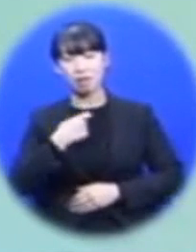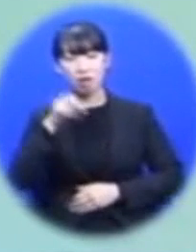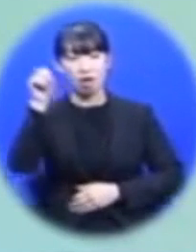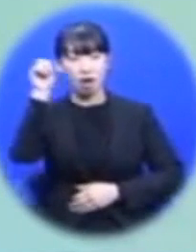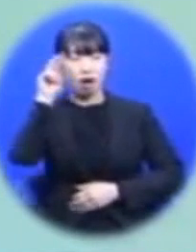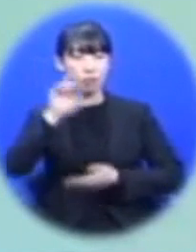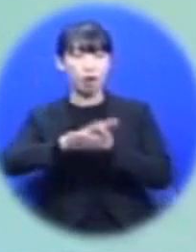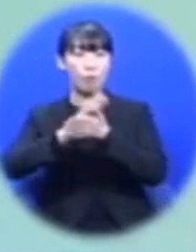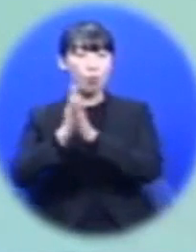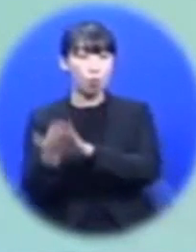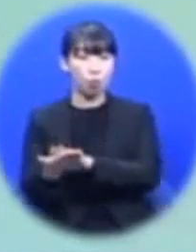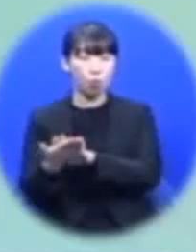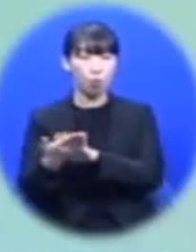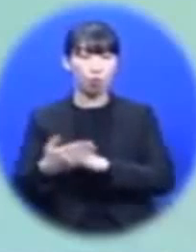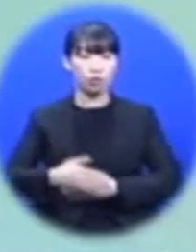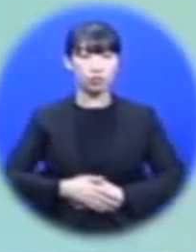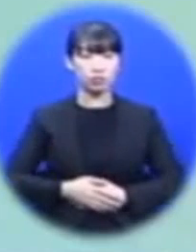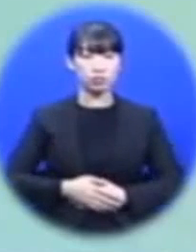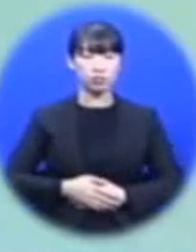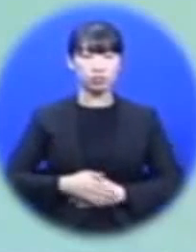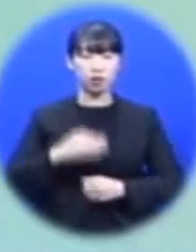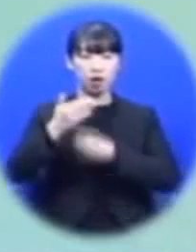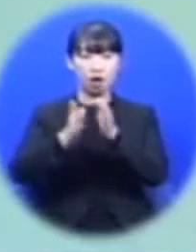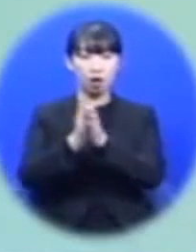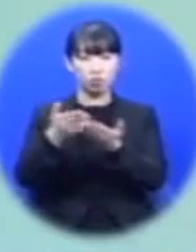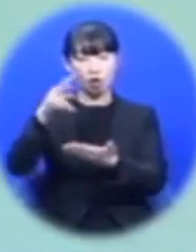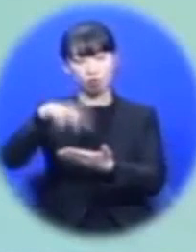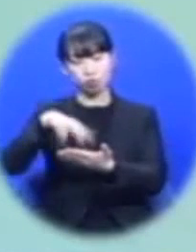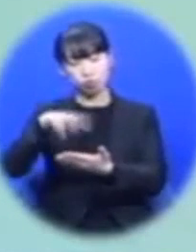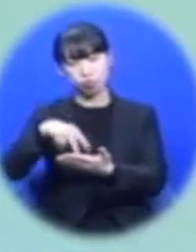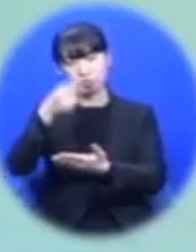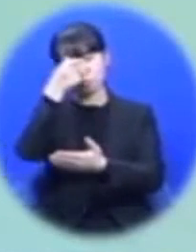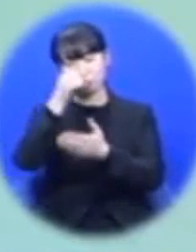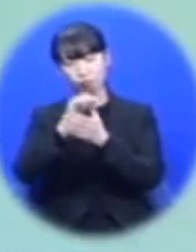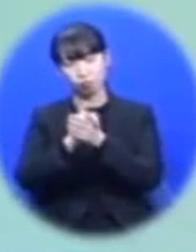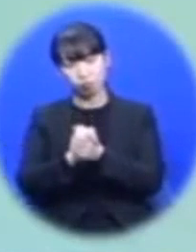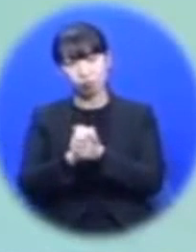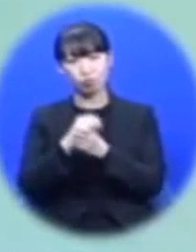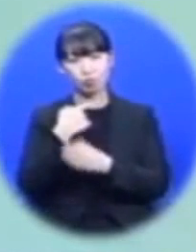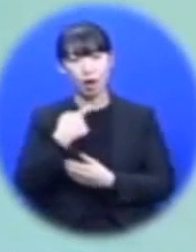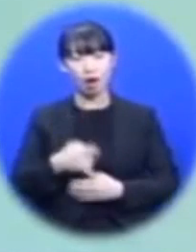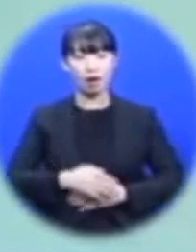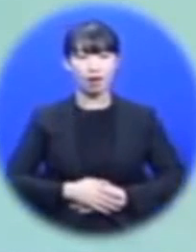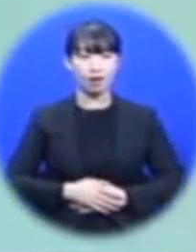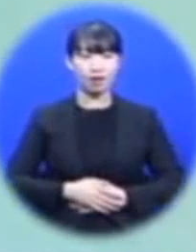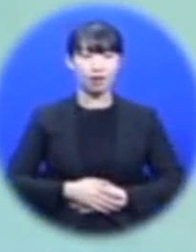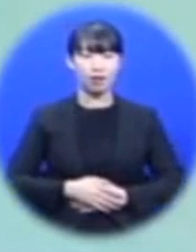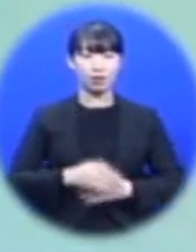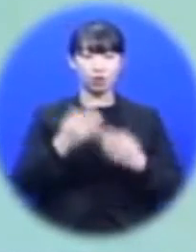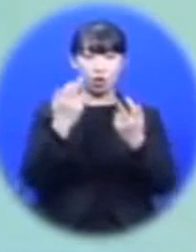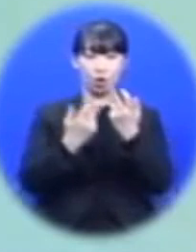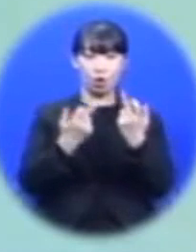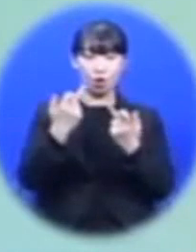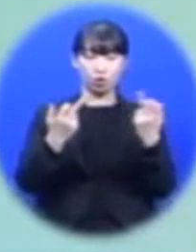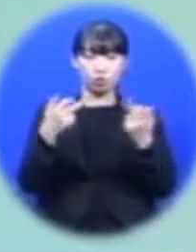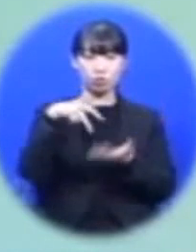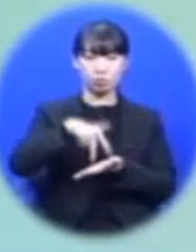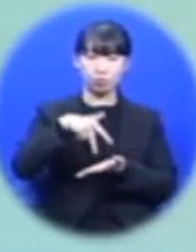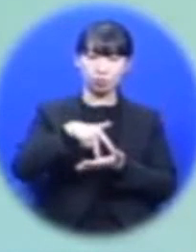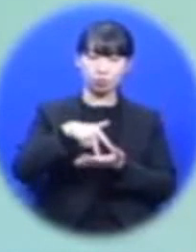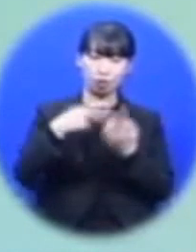달라져 버렸어 성경 보고 기도하는데 벌써 형제들 사이에는 느낌이 있잖아요 예가